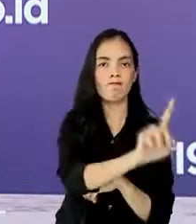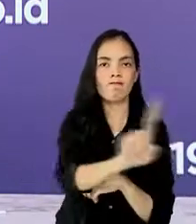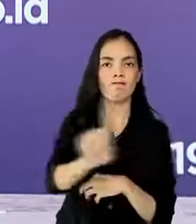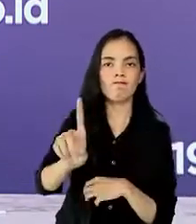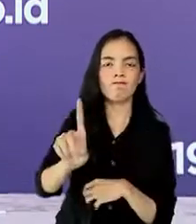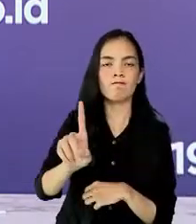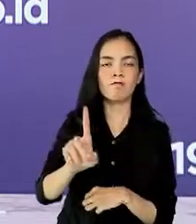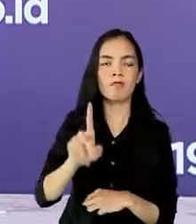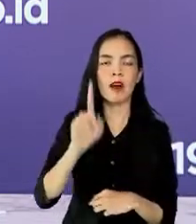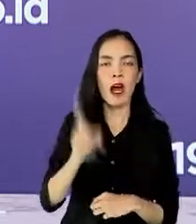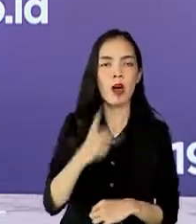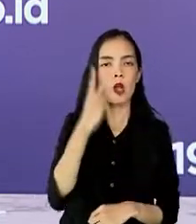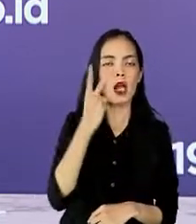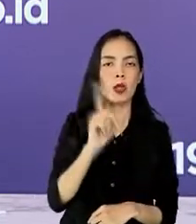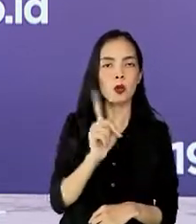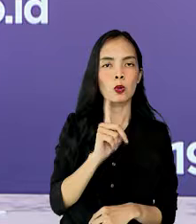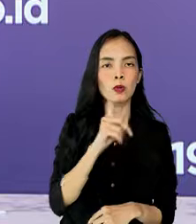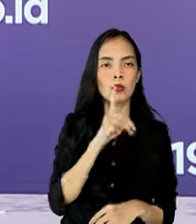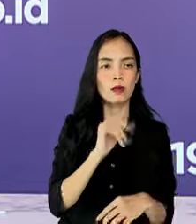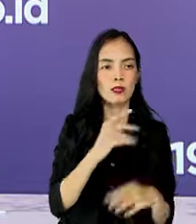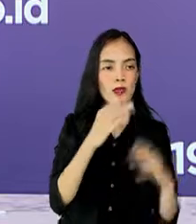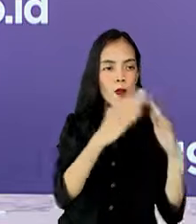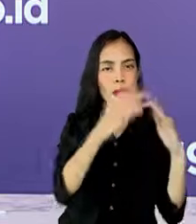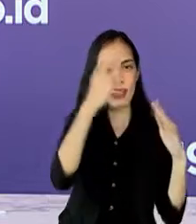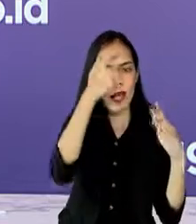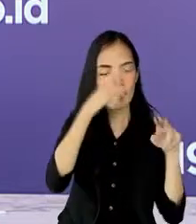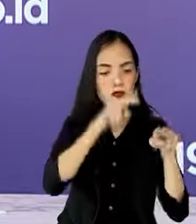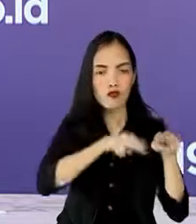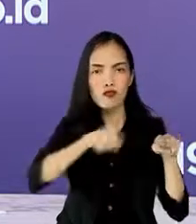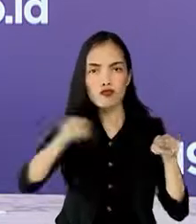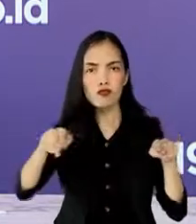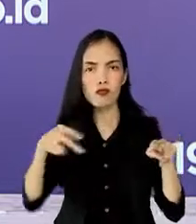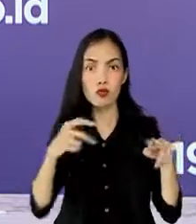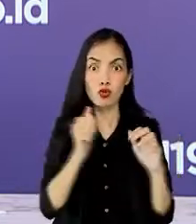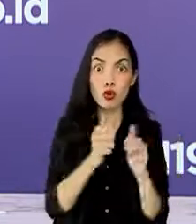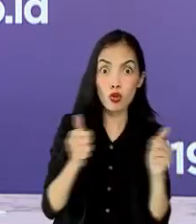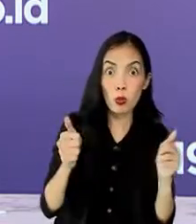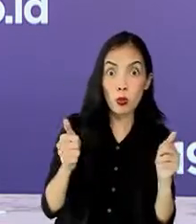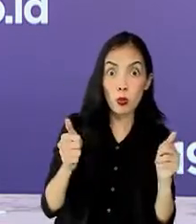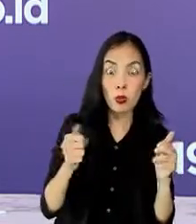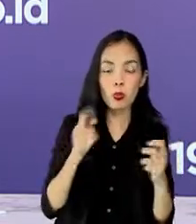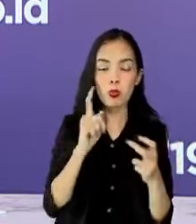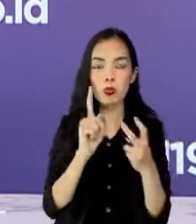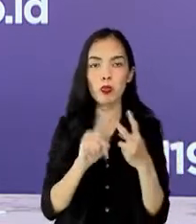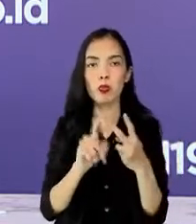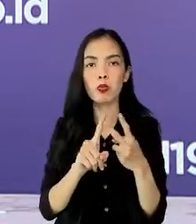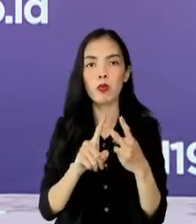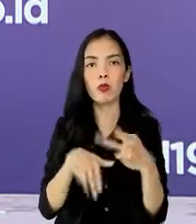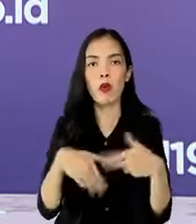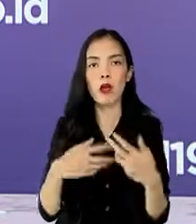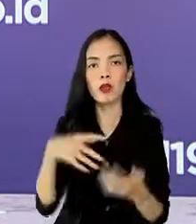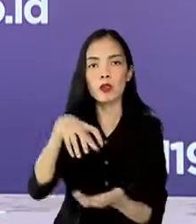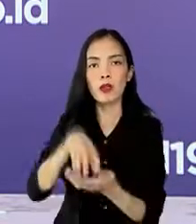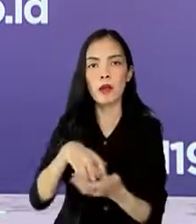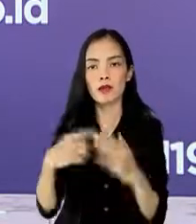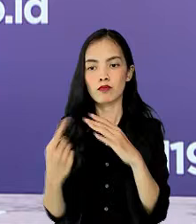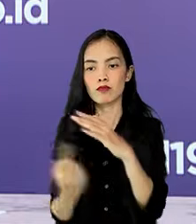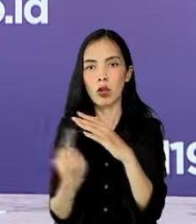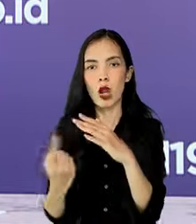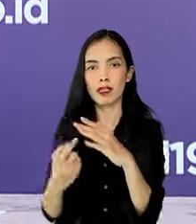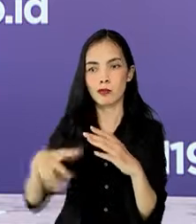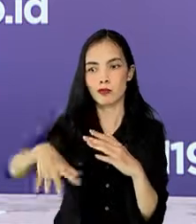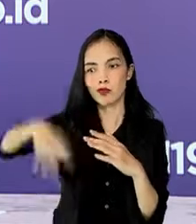seluruhnya mencukupi dengan mengkonversi tempat tidur rumah sakit untuk pasien covert atau membuka tempat isolasi